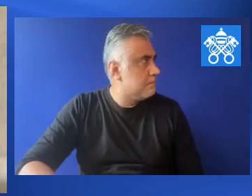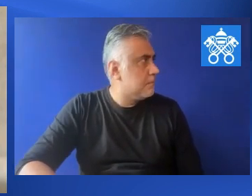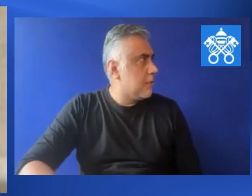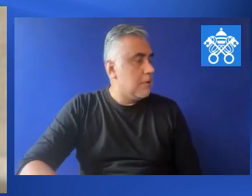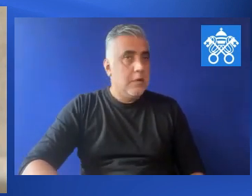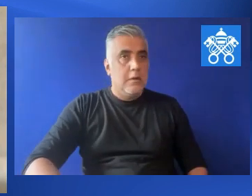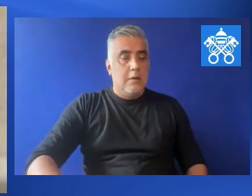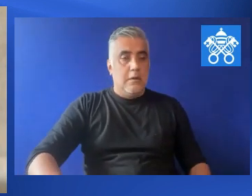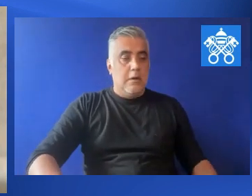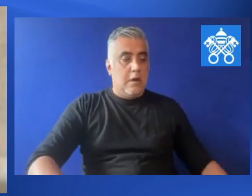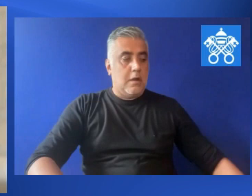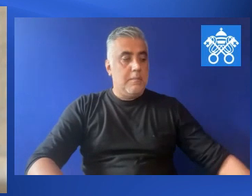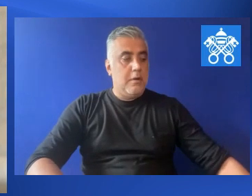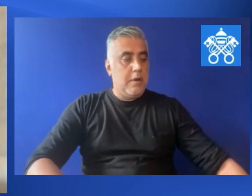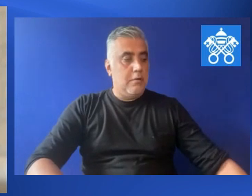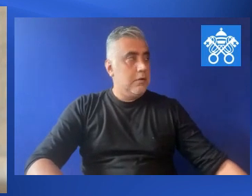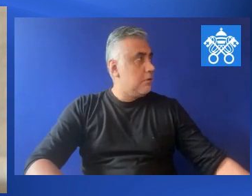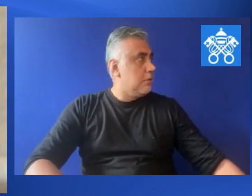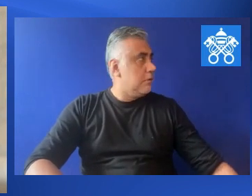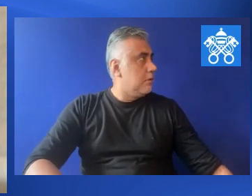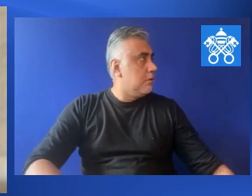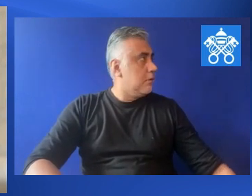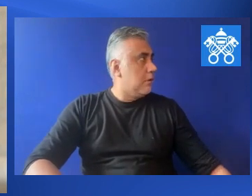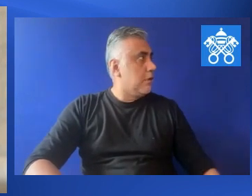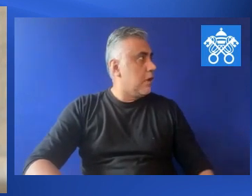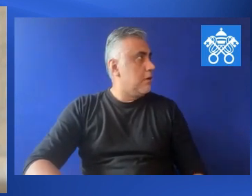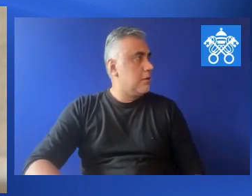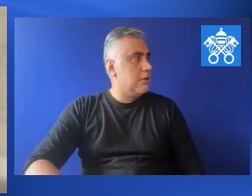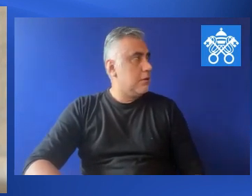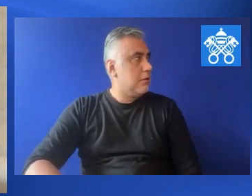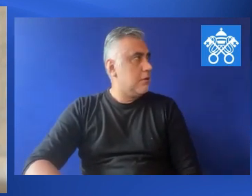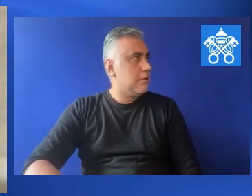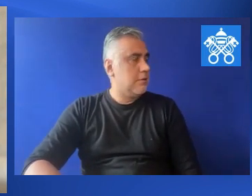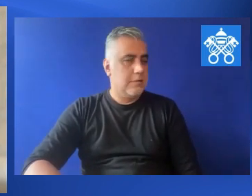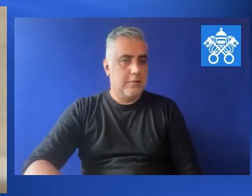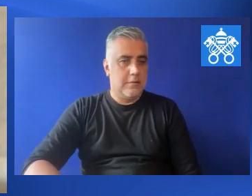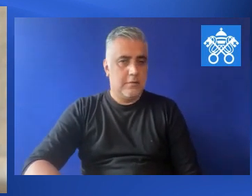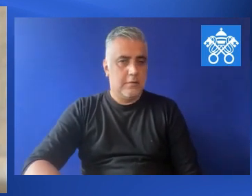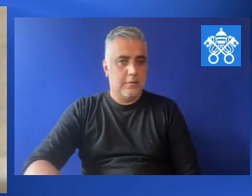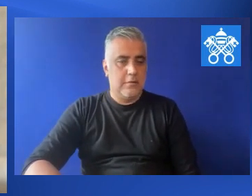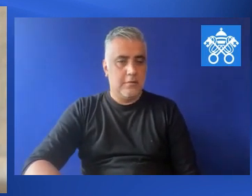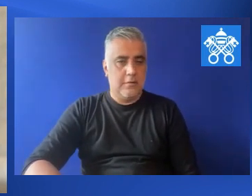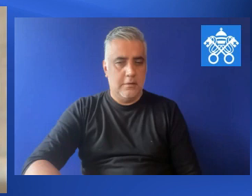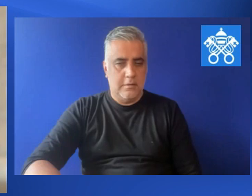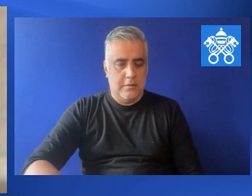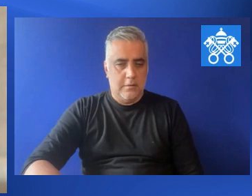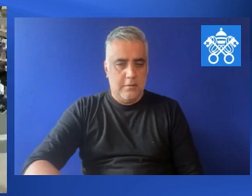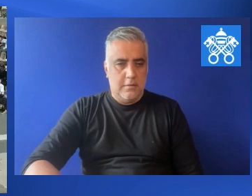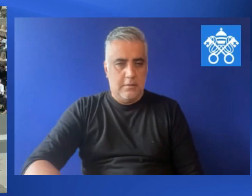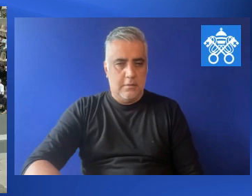Worten und Taten. Bitte denkt auch daran, für den Nachfolger Petri zu beten.